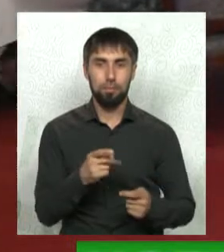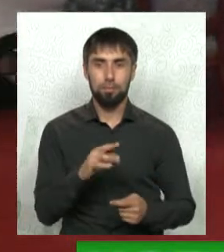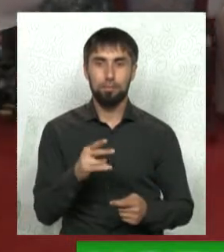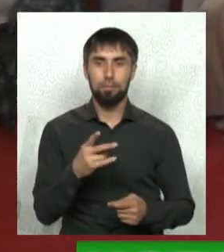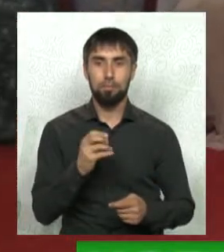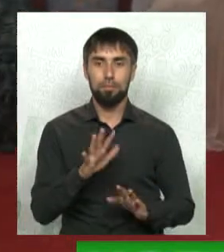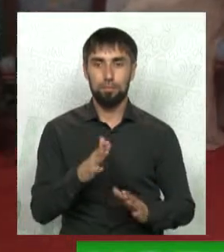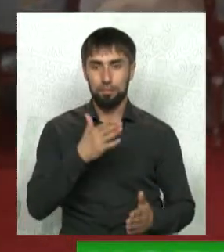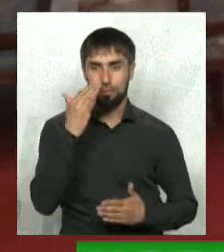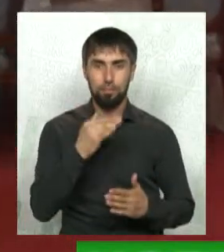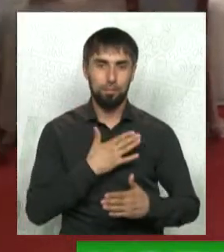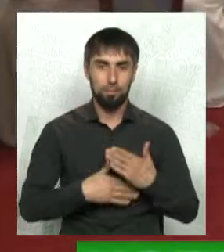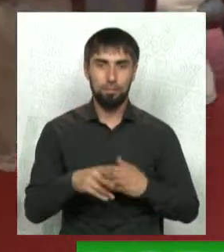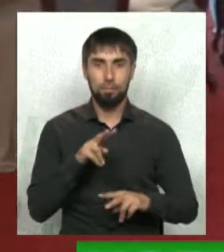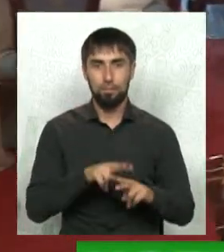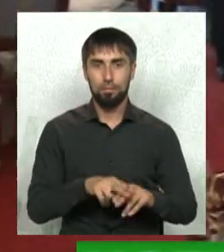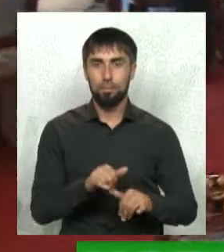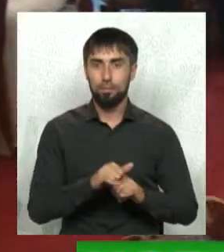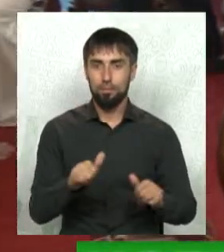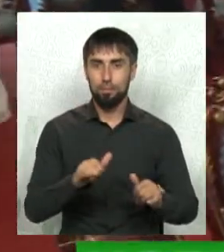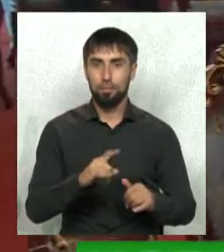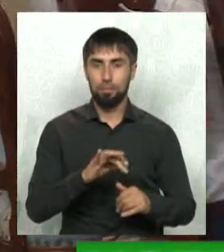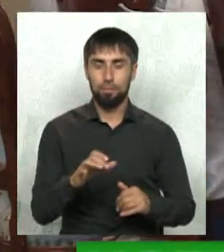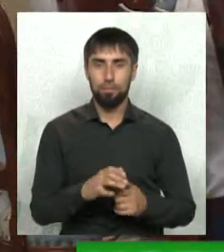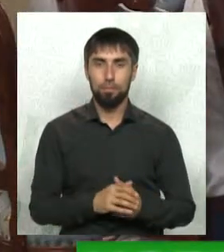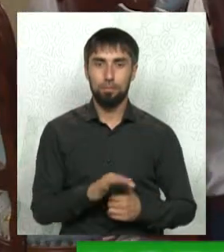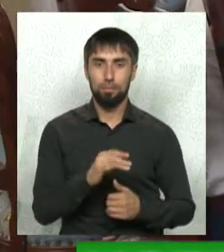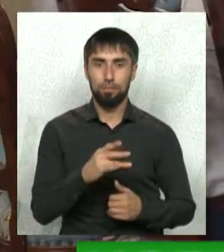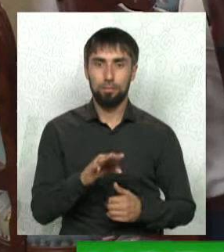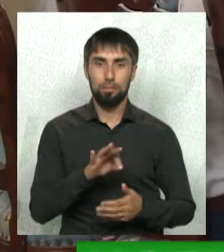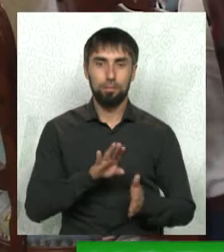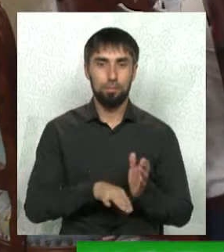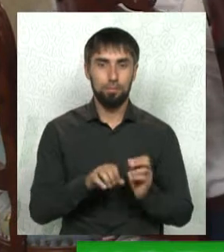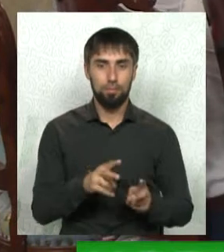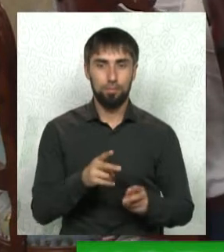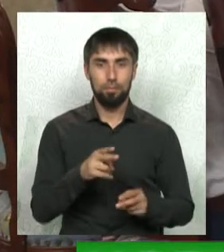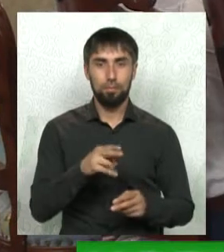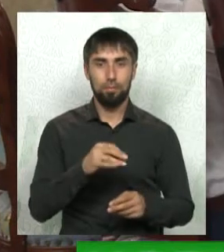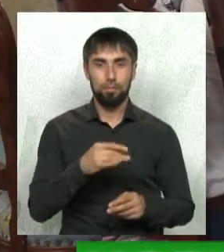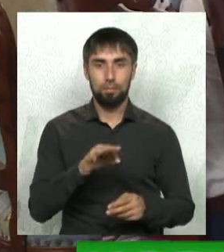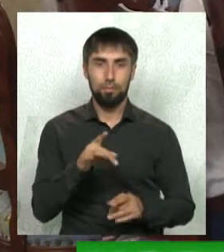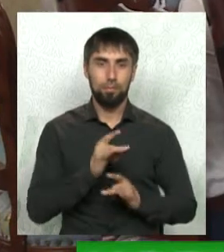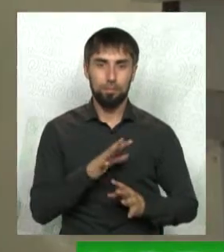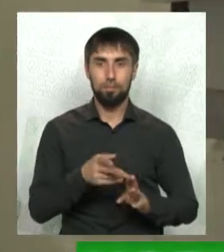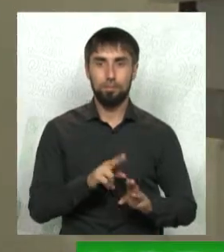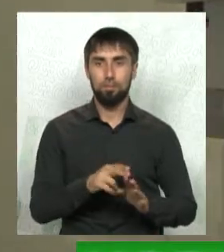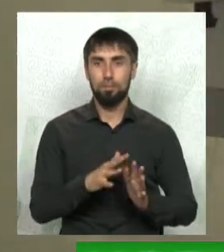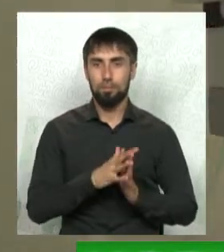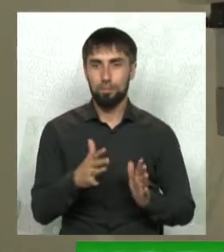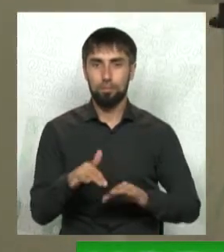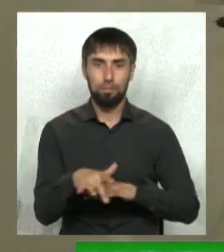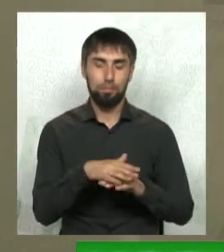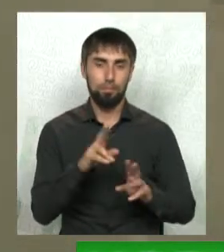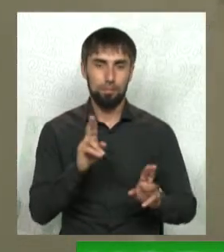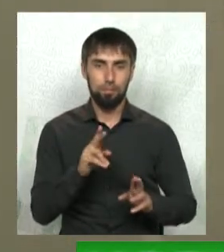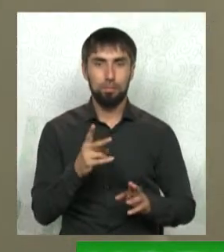только для веселья и радости, но и места распространения коронавируса. Особенно небезопасно на торжествах. Празднуют их с размахом и с соблюдением традиций.